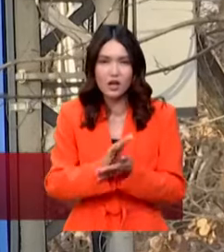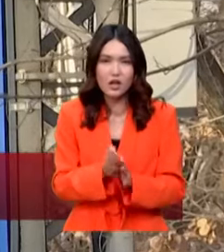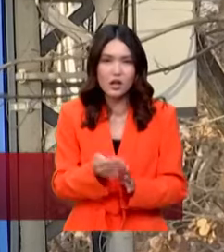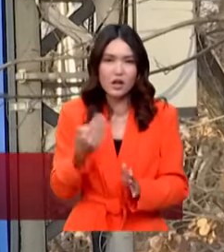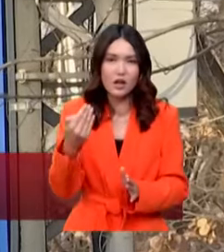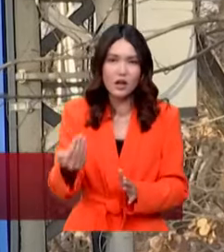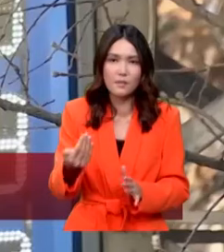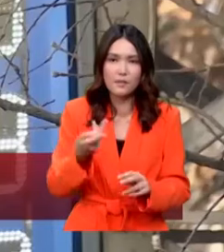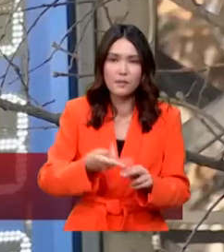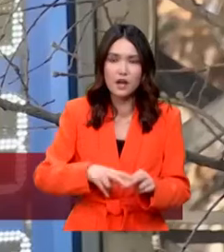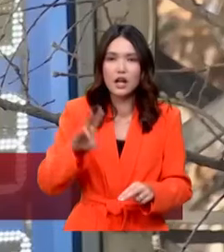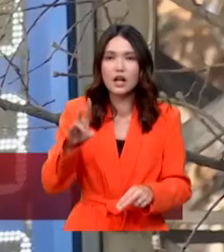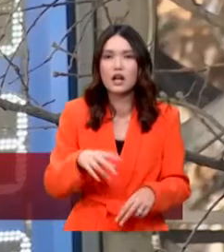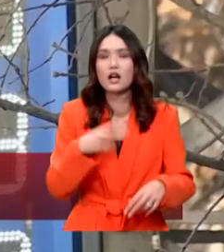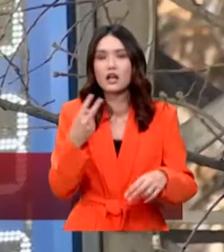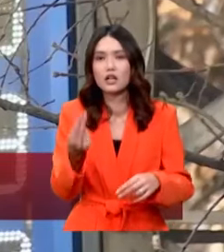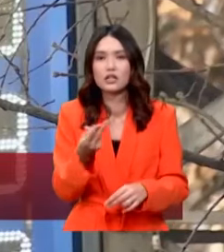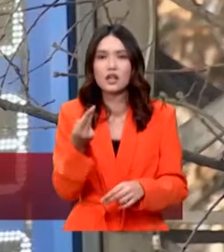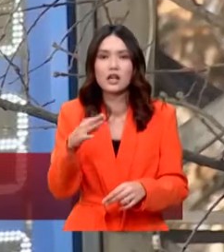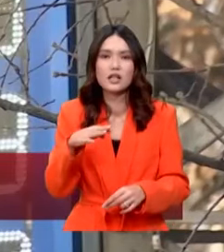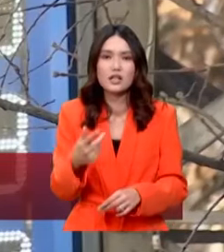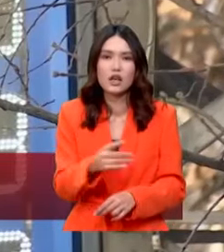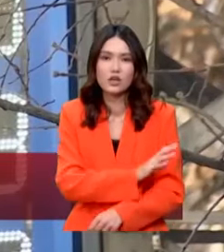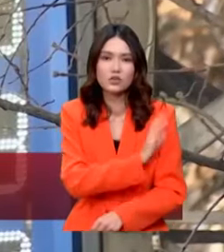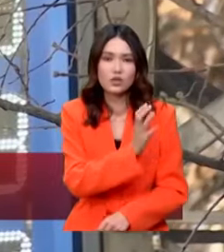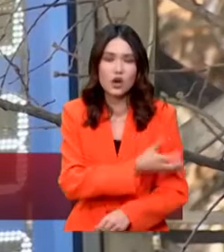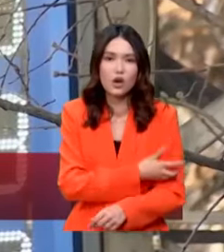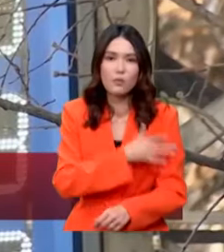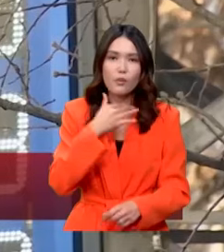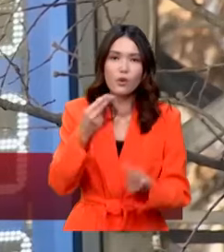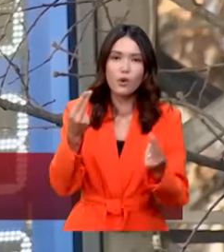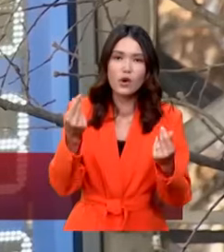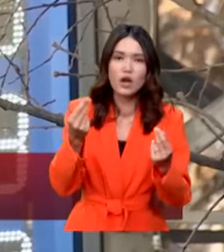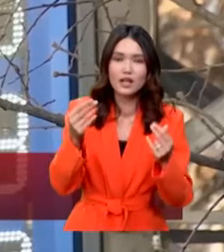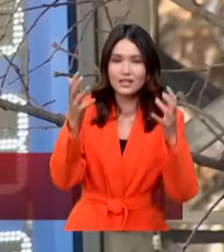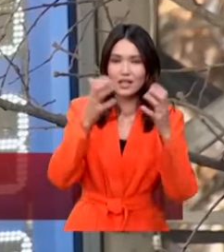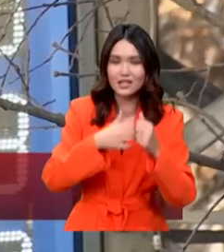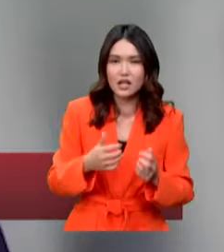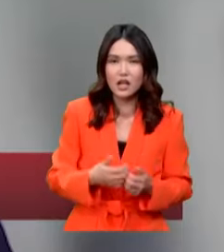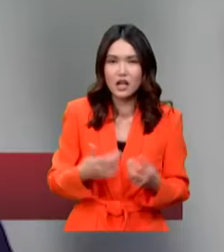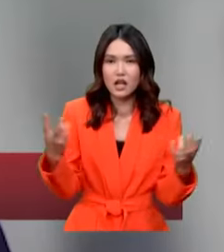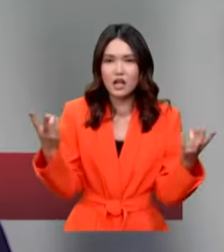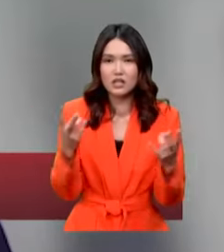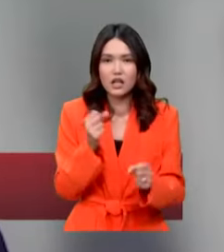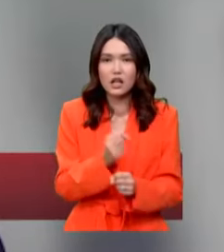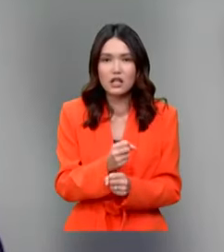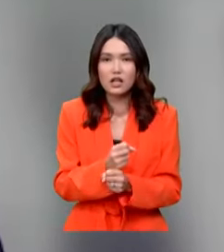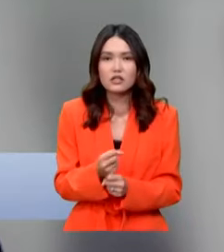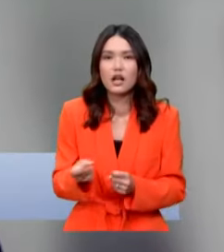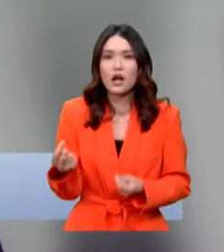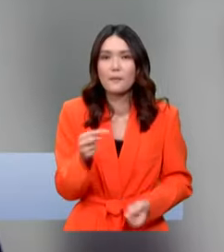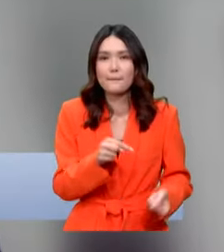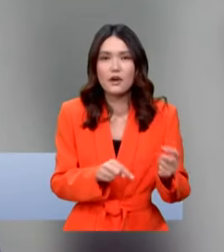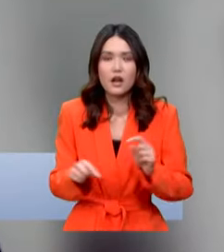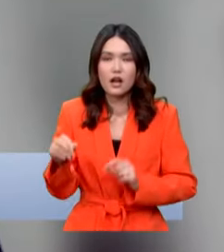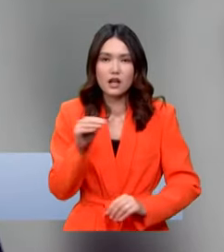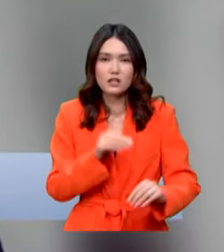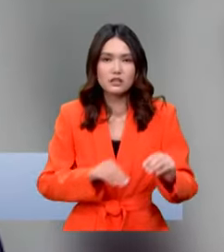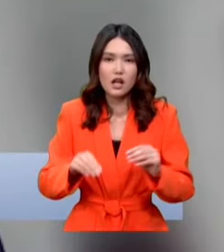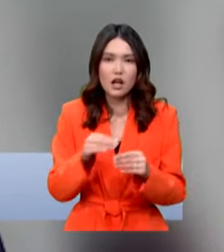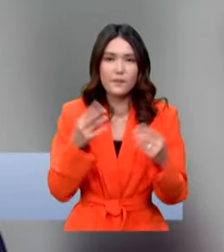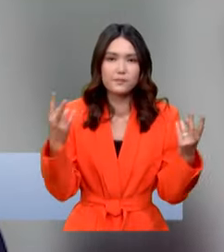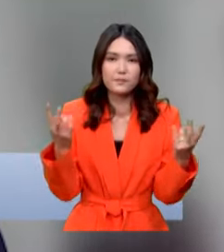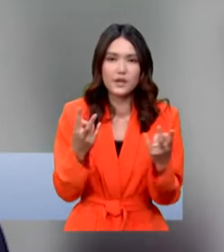Ал осыған дейін ұлттық қордан теңгені күшейту үшін қыруар қаржыға интервенция жасалып келді. Бәсекені қалыптастыру керек деп атыр. Сол